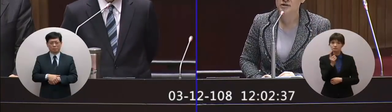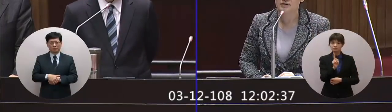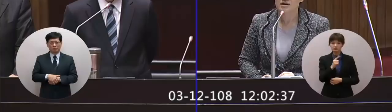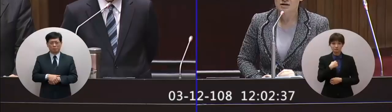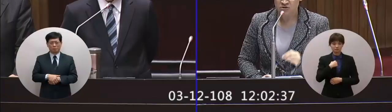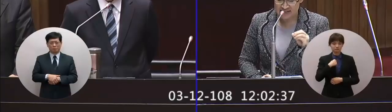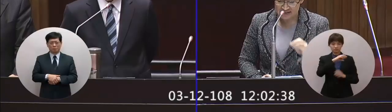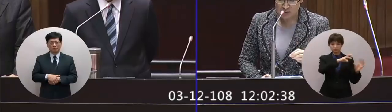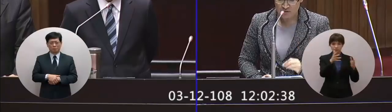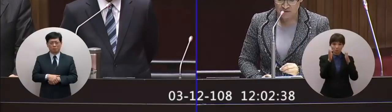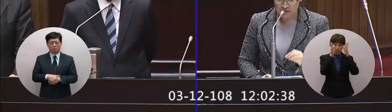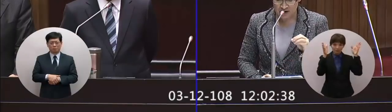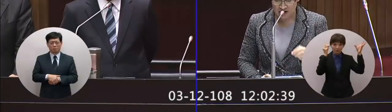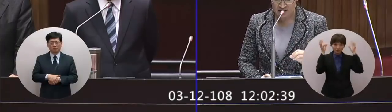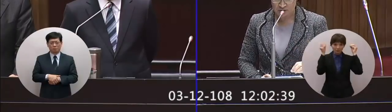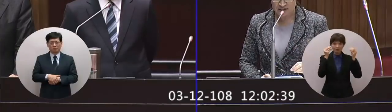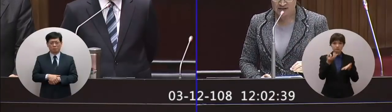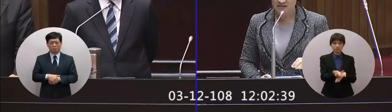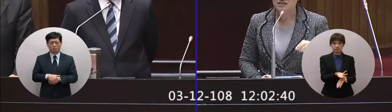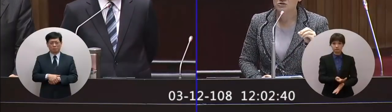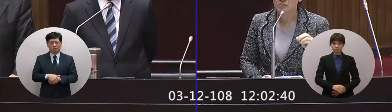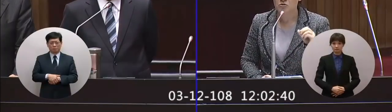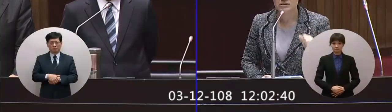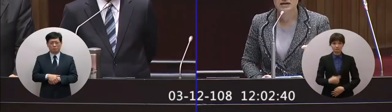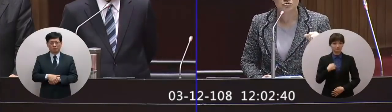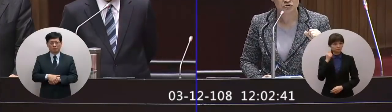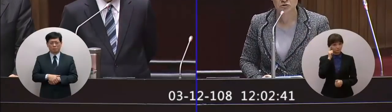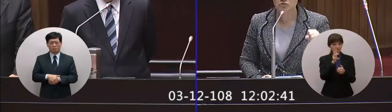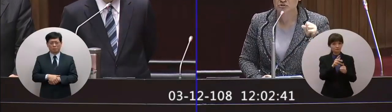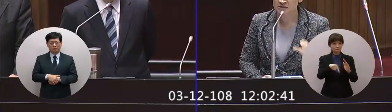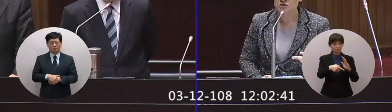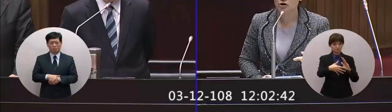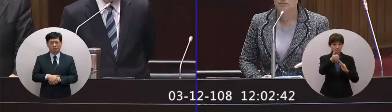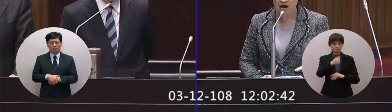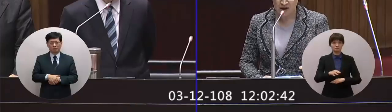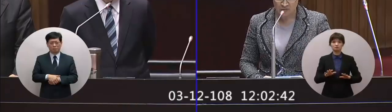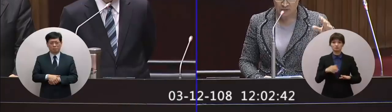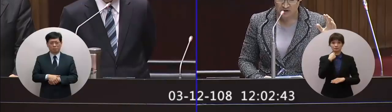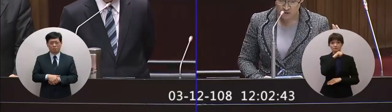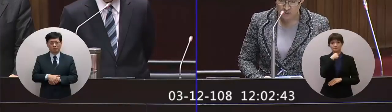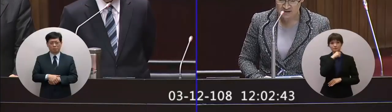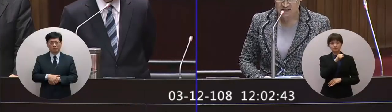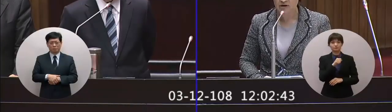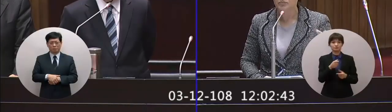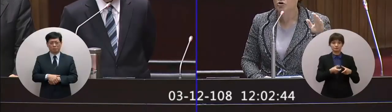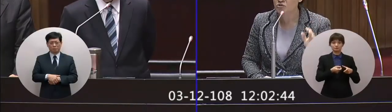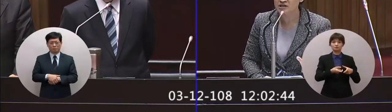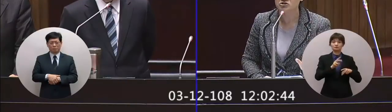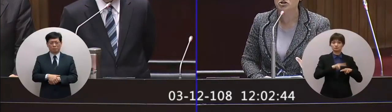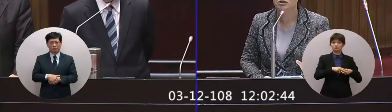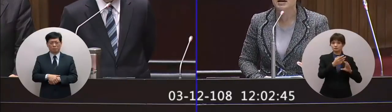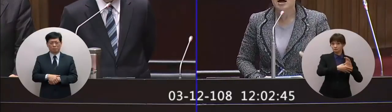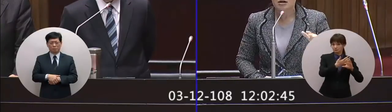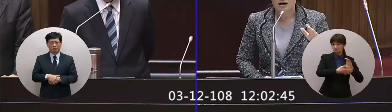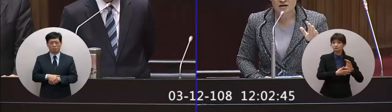的来源。所以在这个部分，我也要请院长，其实我们国家所拥有的资源，包含我们的公广集团、我们的公